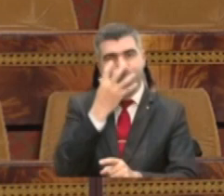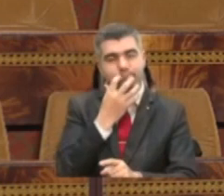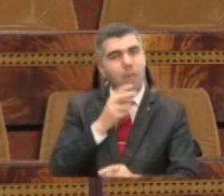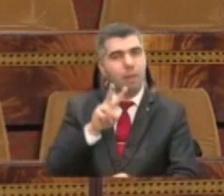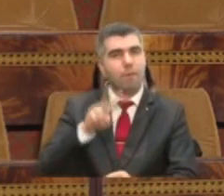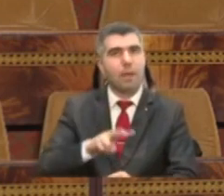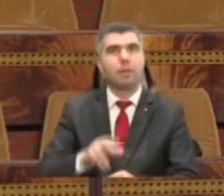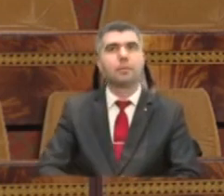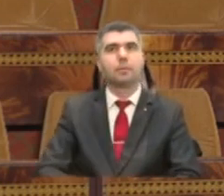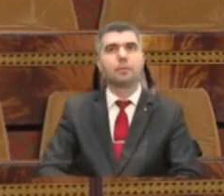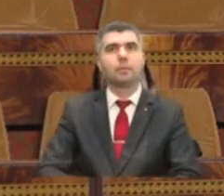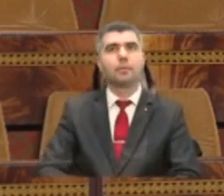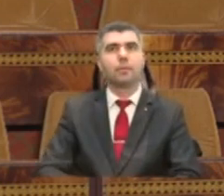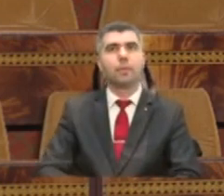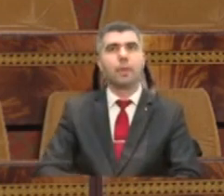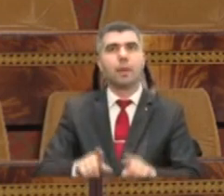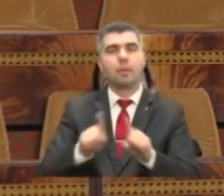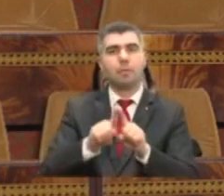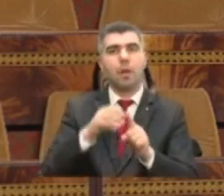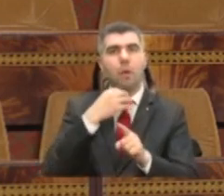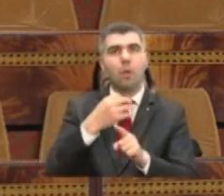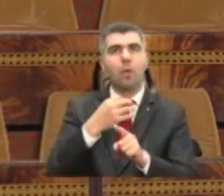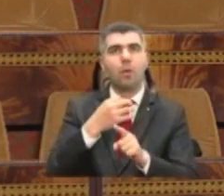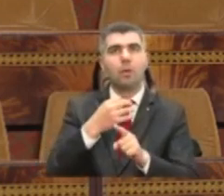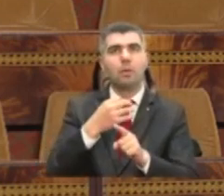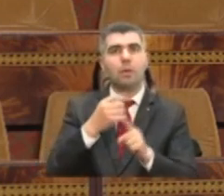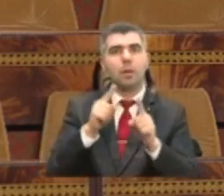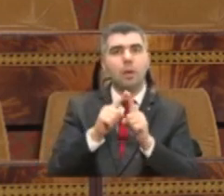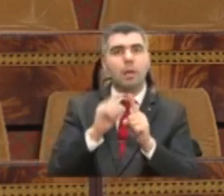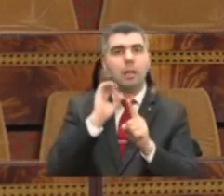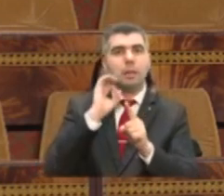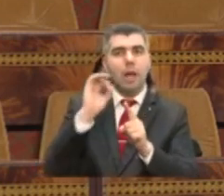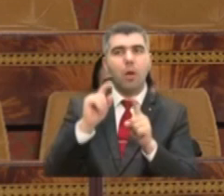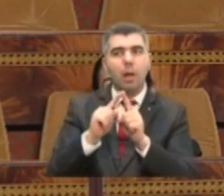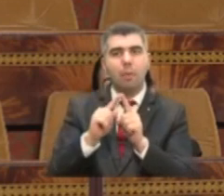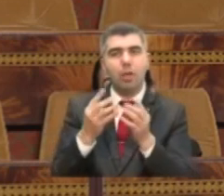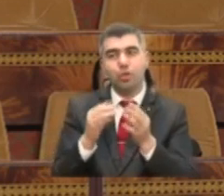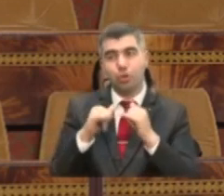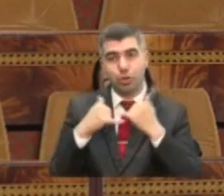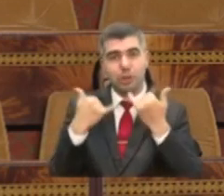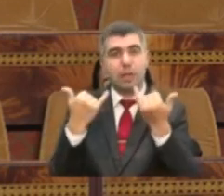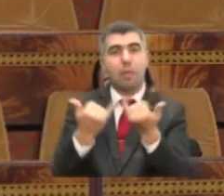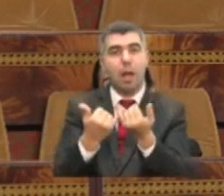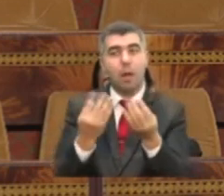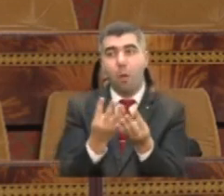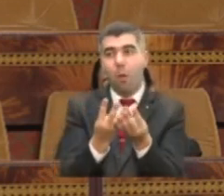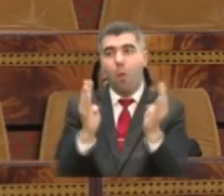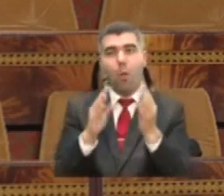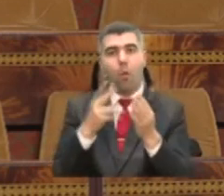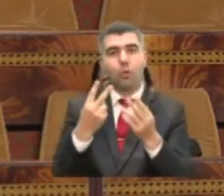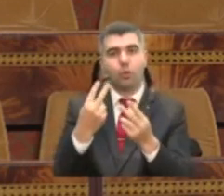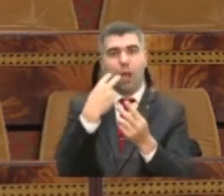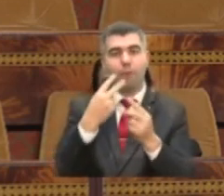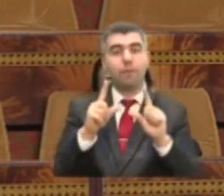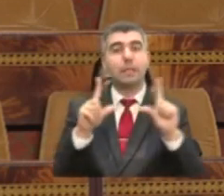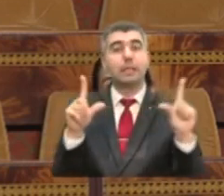كنتأسف بأننا وصلنا كنتكلموا بحال هذه دورة ديال مجلس بلدي، ولكن هذا مع الأسف الشديد راجع حتى السيد